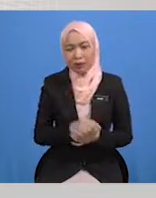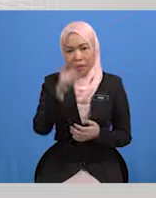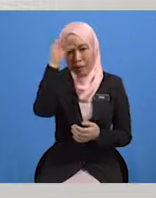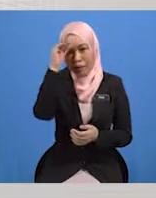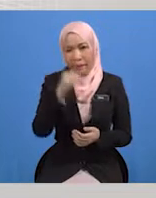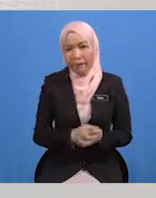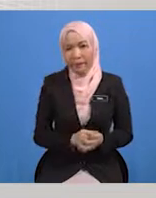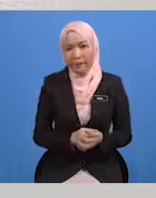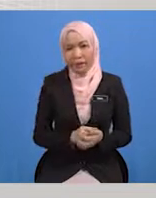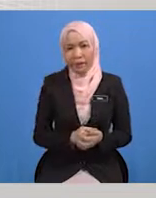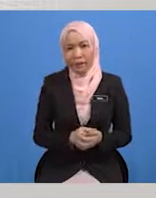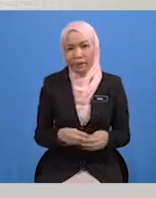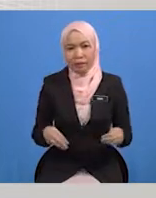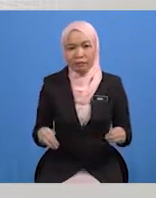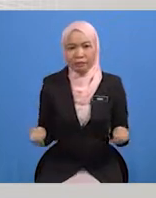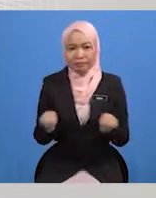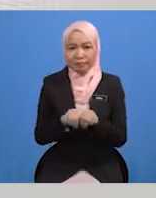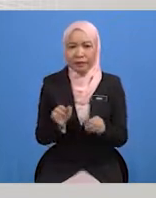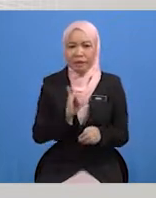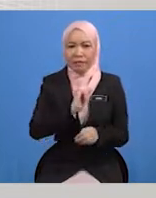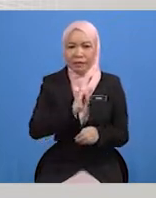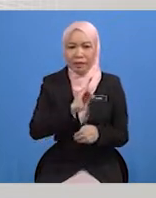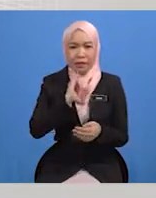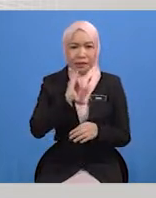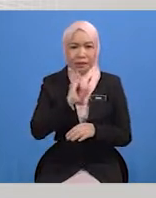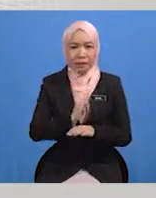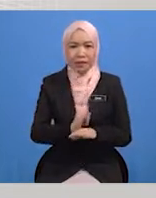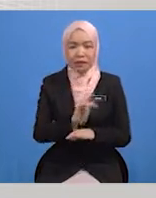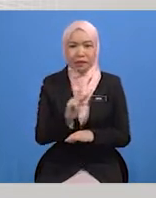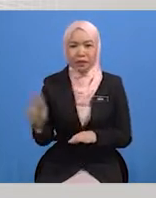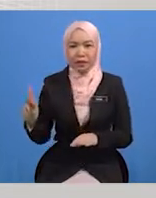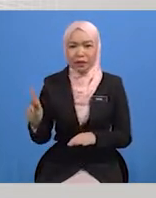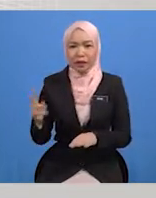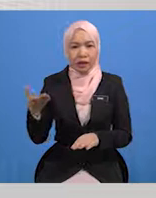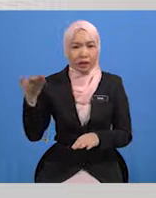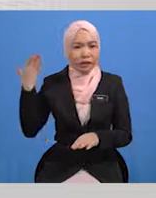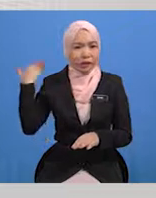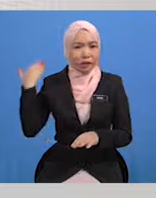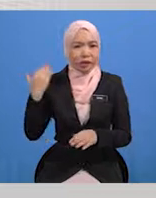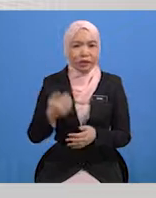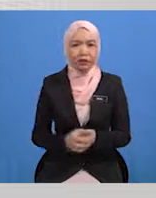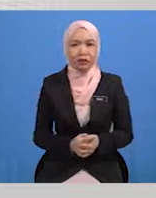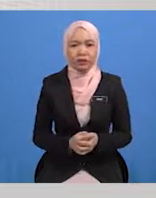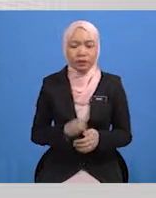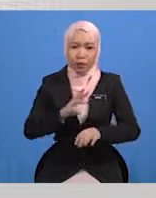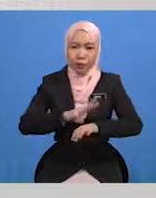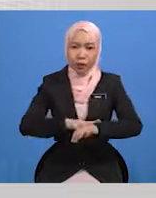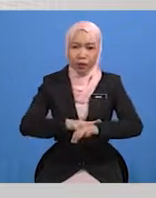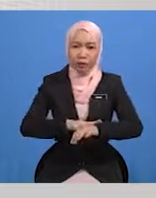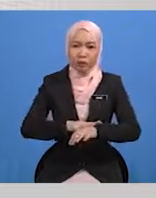dulu. Di bawah tiang lampu ini, sewaktu senja